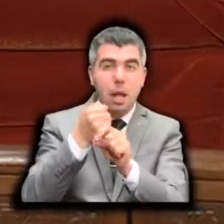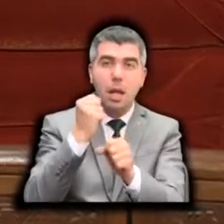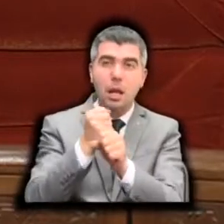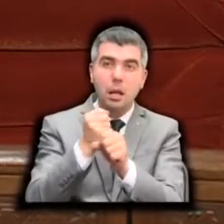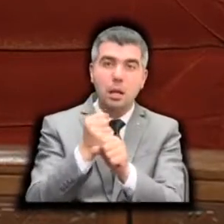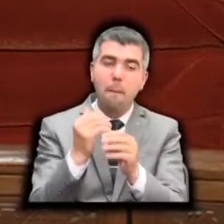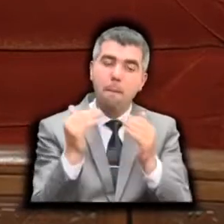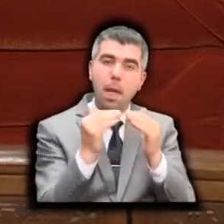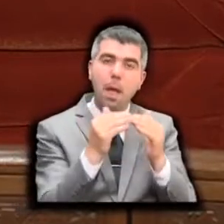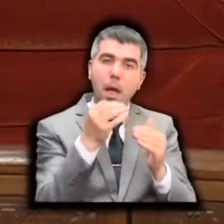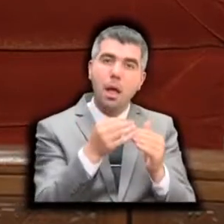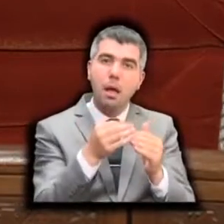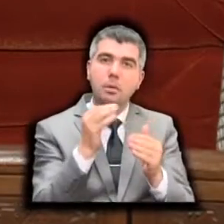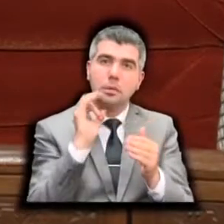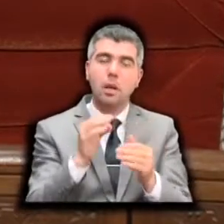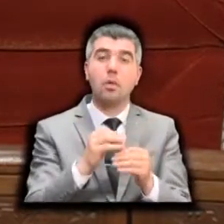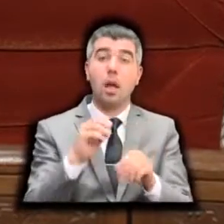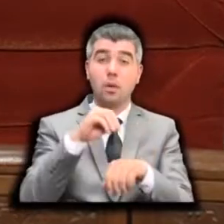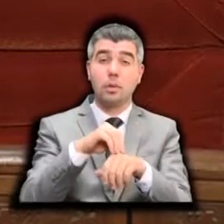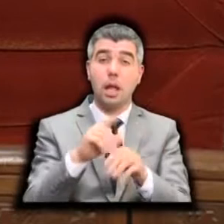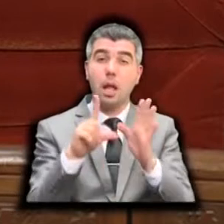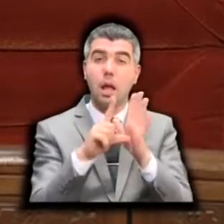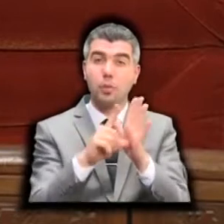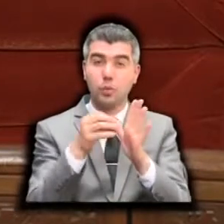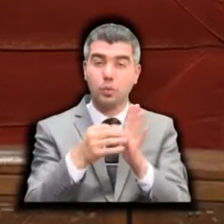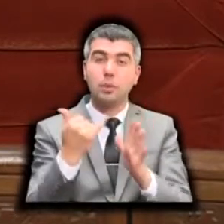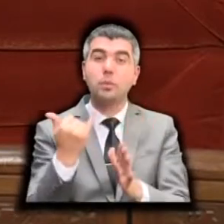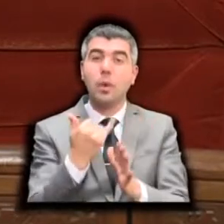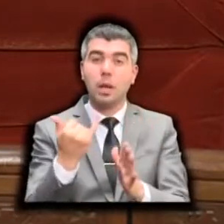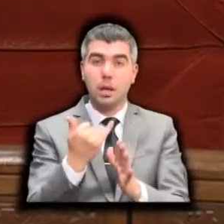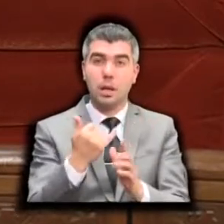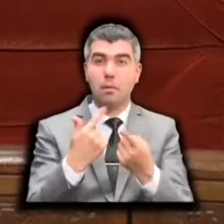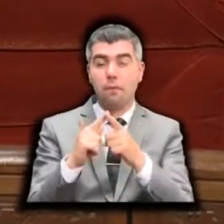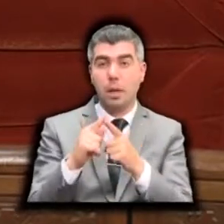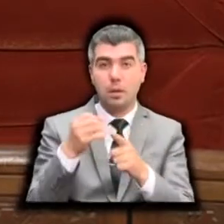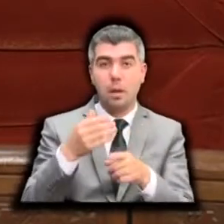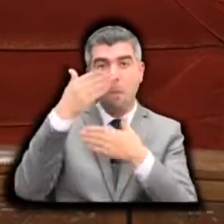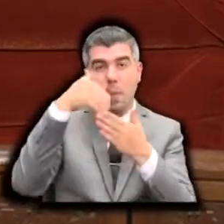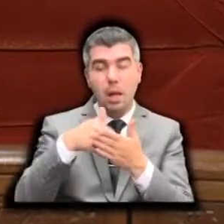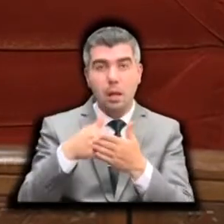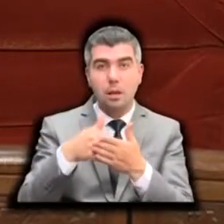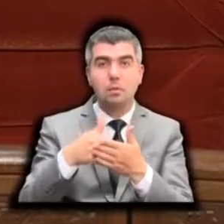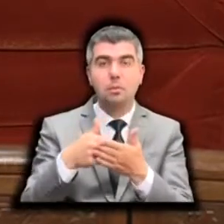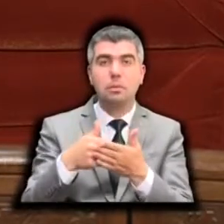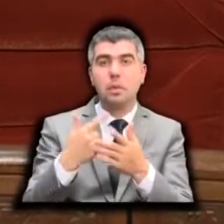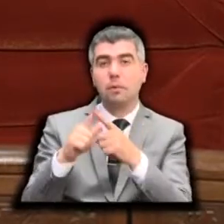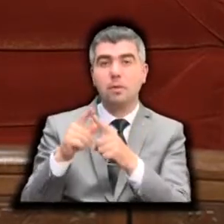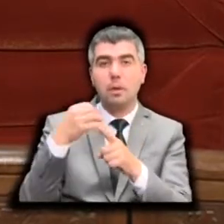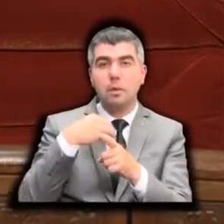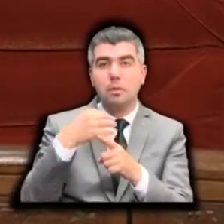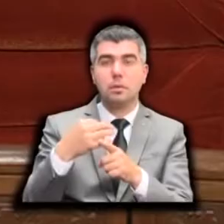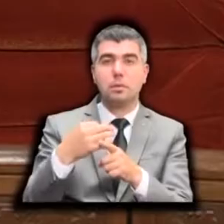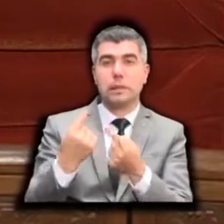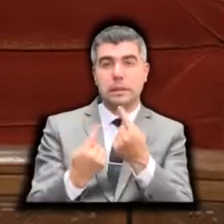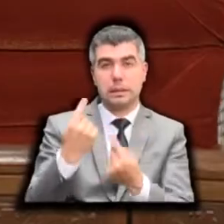القانون الإطار مهم، نتمنى أننا في بلادنا نوليو من الدول اللي عندها قانون إطار منظم الاقتصاد الاجتماعي والتضامني. شكرا.